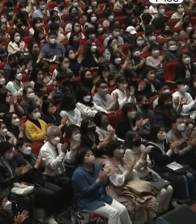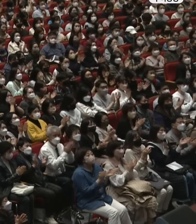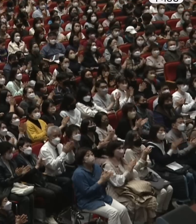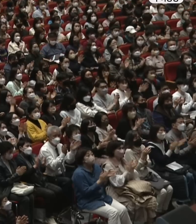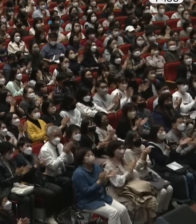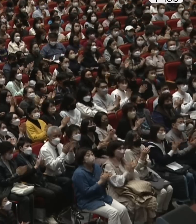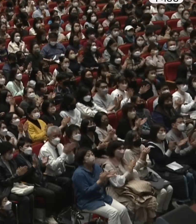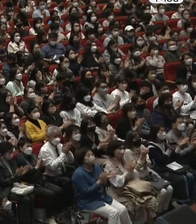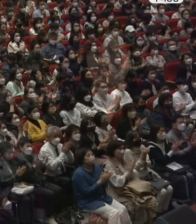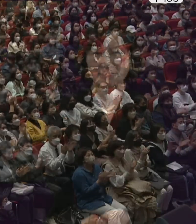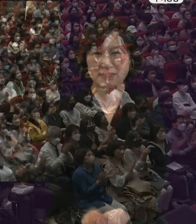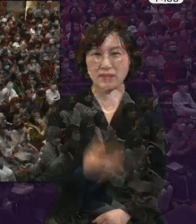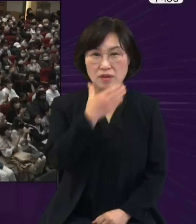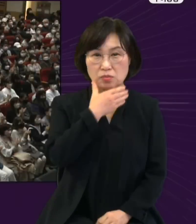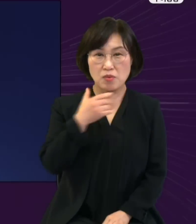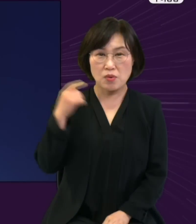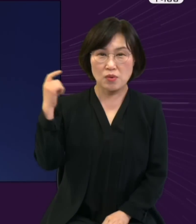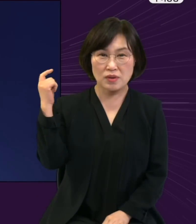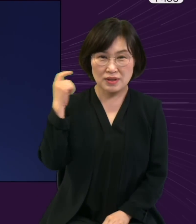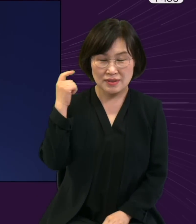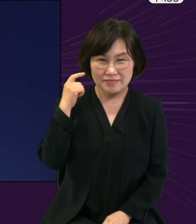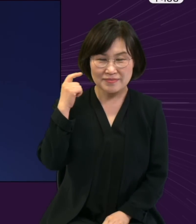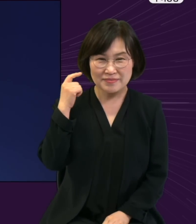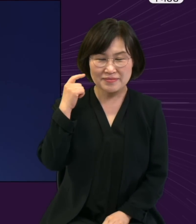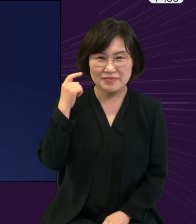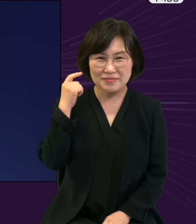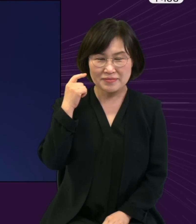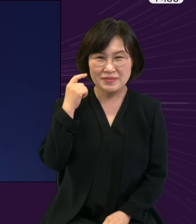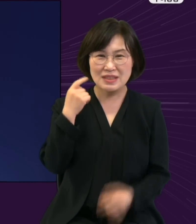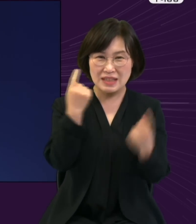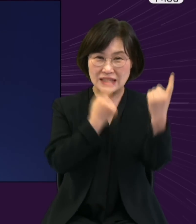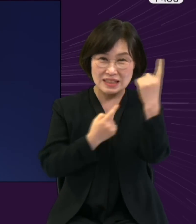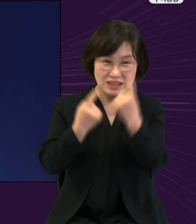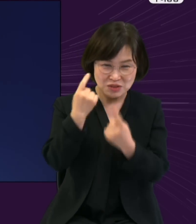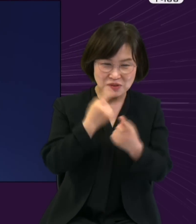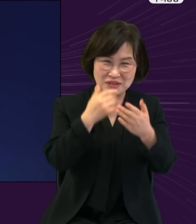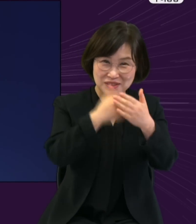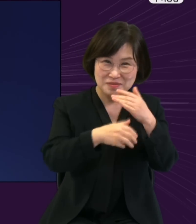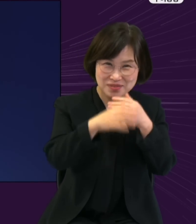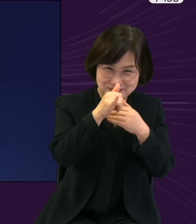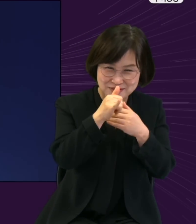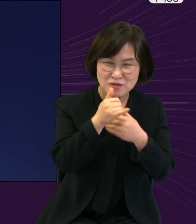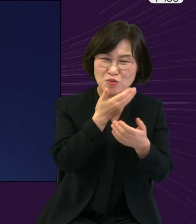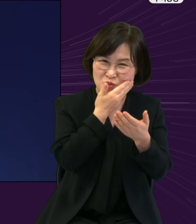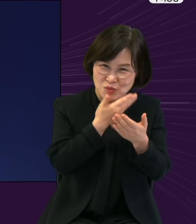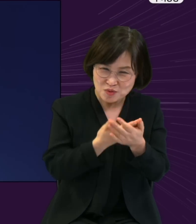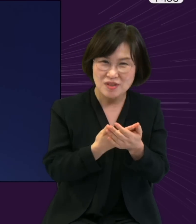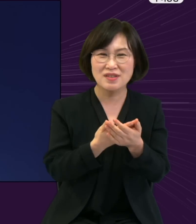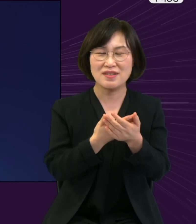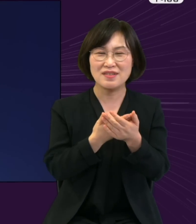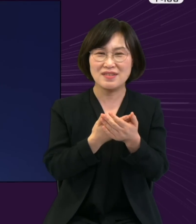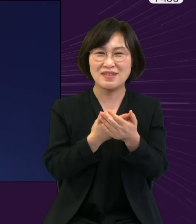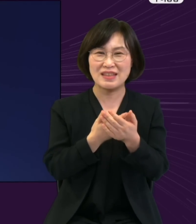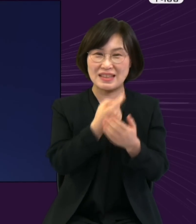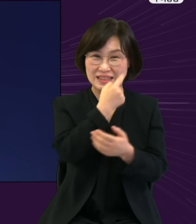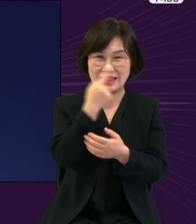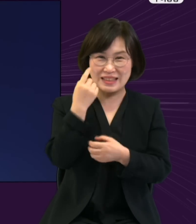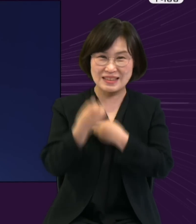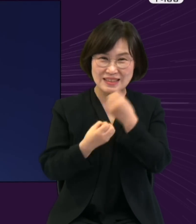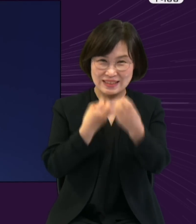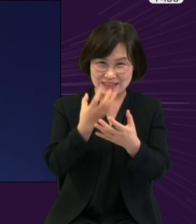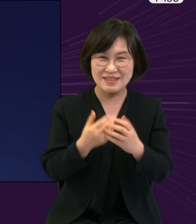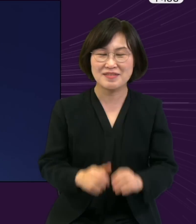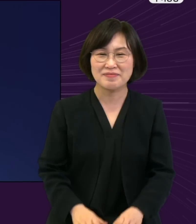상처가 복음의 흔적이 되는 귀한 간증이었습니다. 좀 더 기도를 많이 하기 위해서 곧바로 우리 찬양할